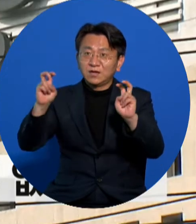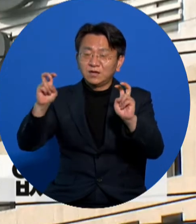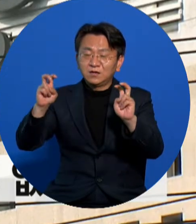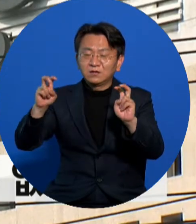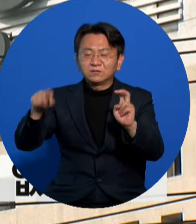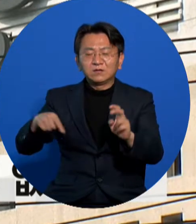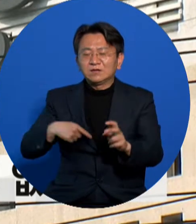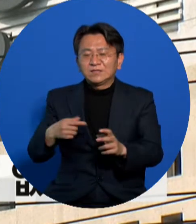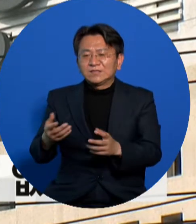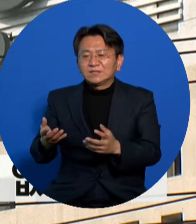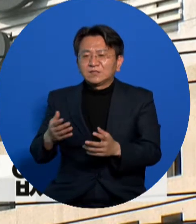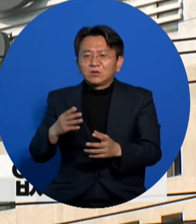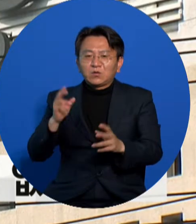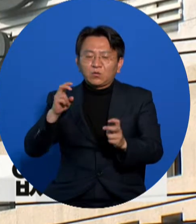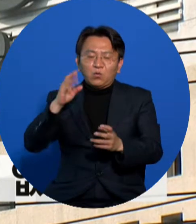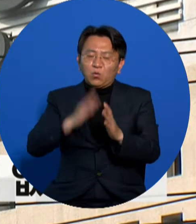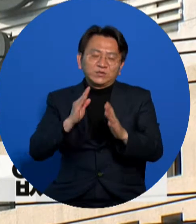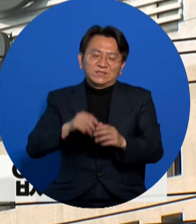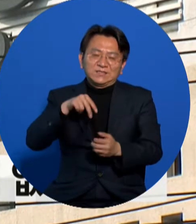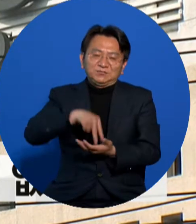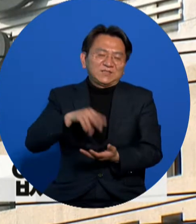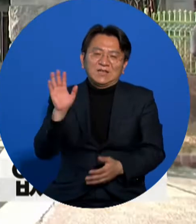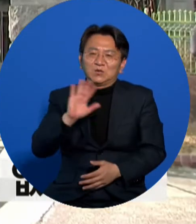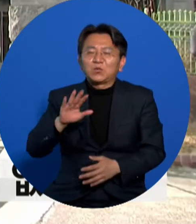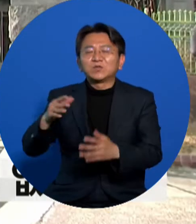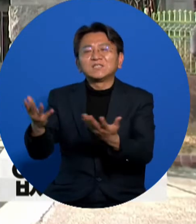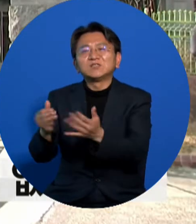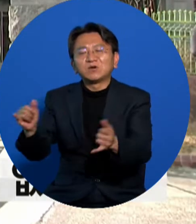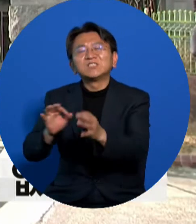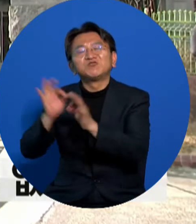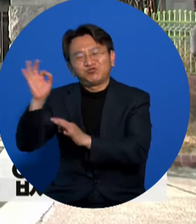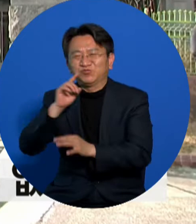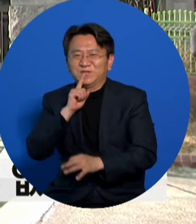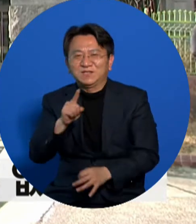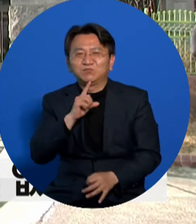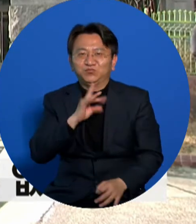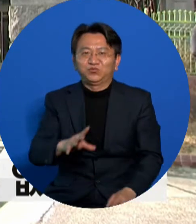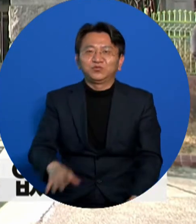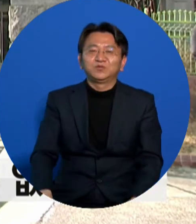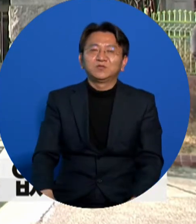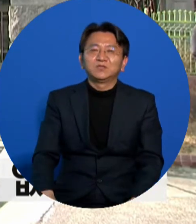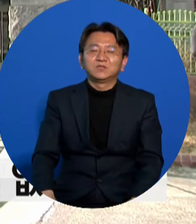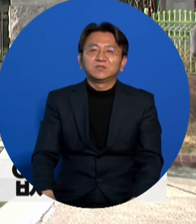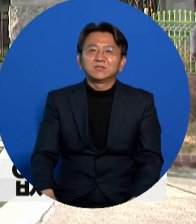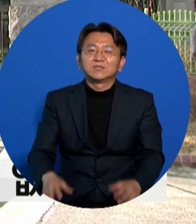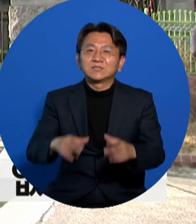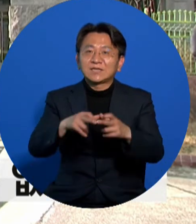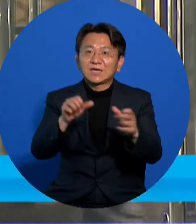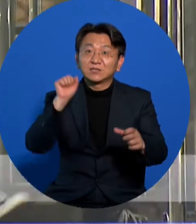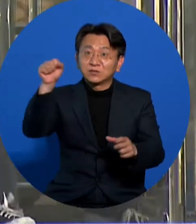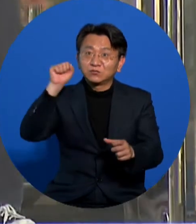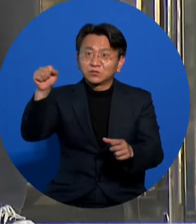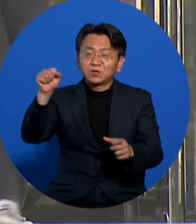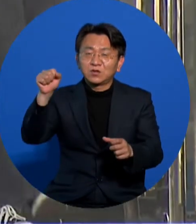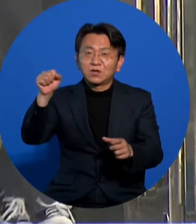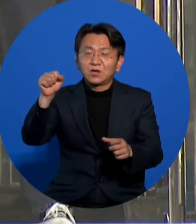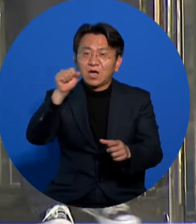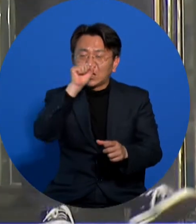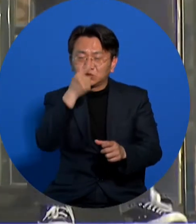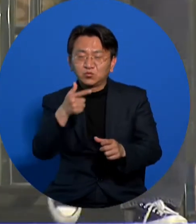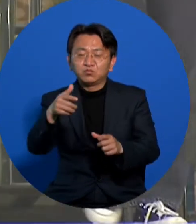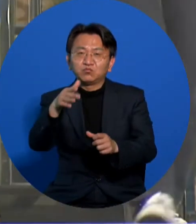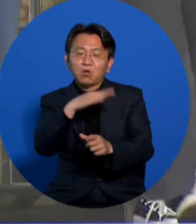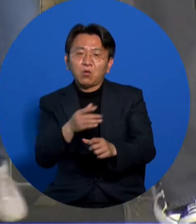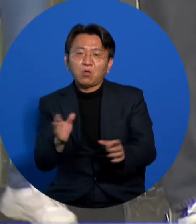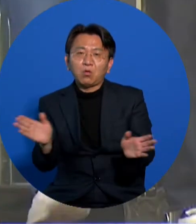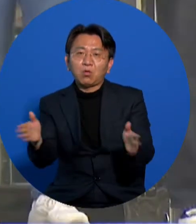직원 개인 의견에 불과하다고 선을 그었습니다. 또 공사 차원에서 장애인 시위에 부정적인 여론을 조성하거나